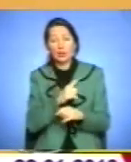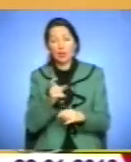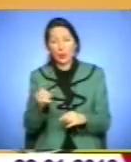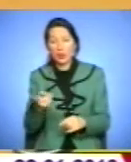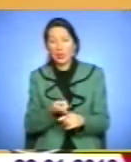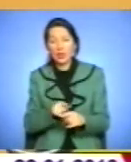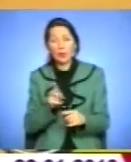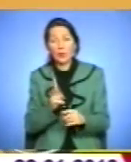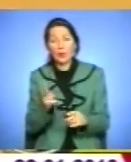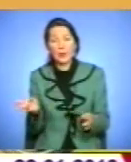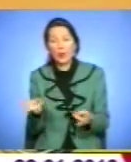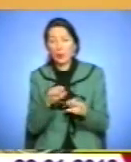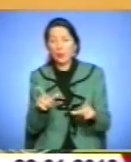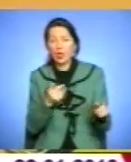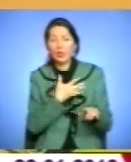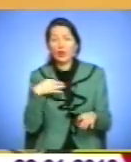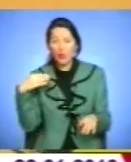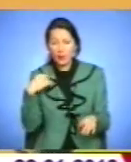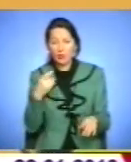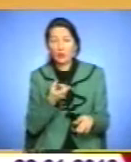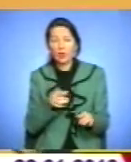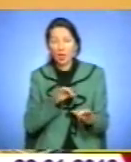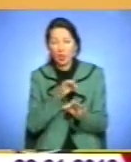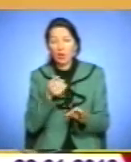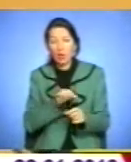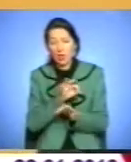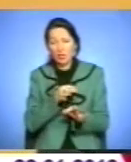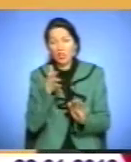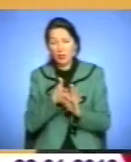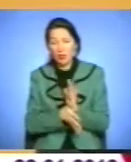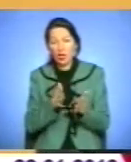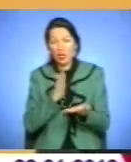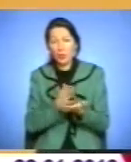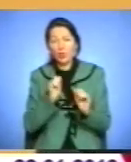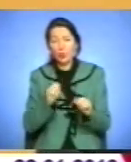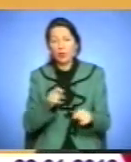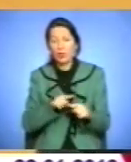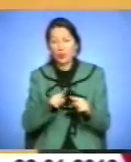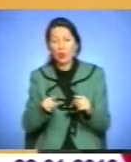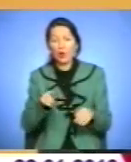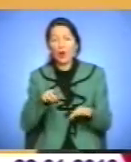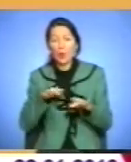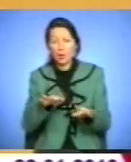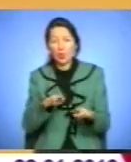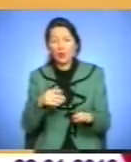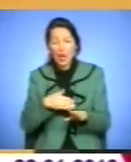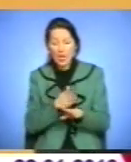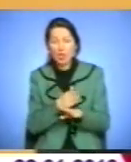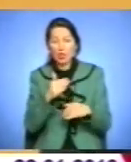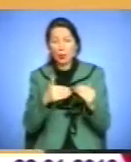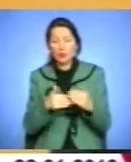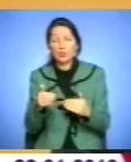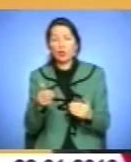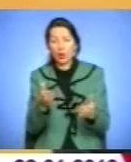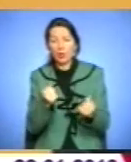лишні витрати, які мають можливість швидко, оперативно, якісно, професійно і отримати послугу тут, не потрібно вистояти